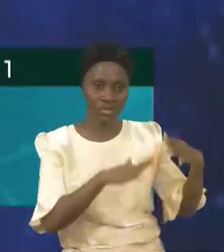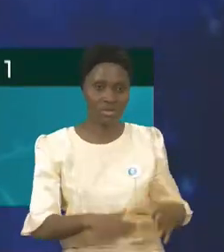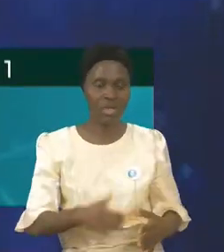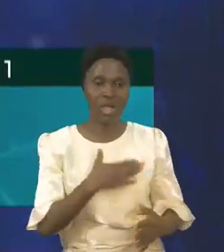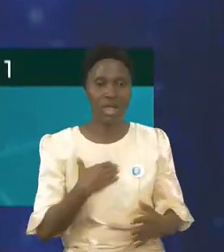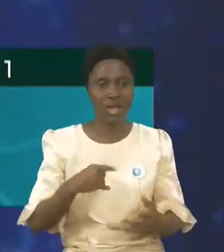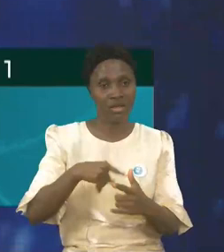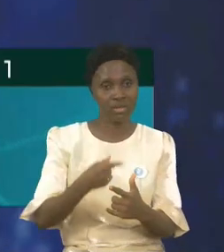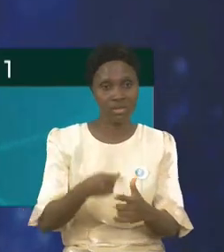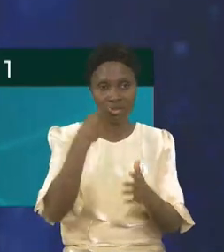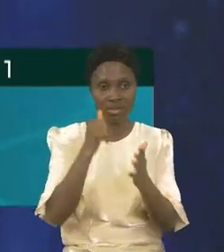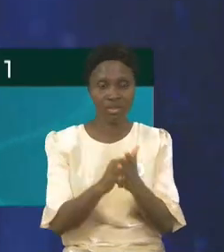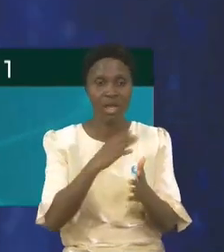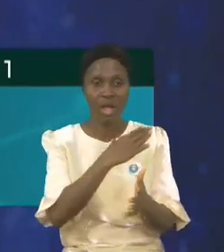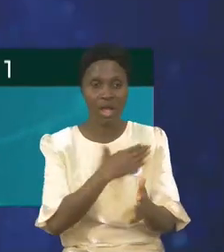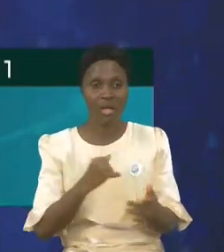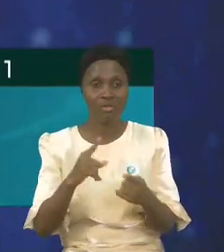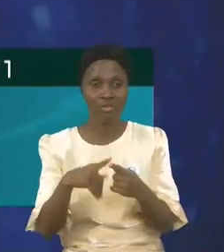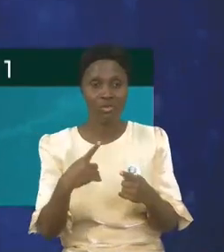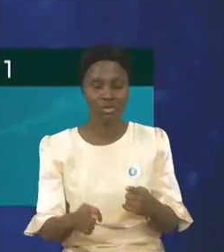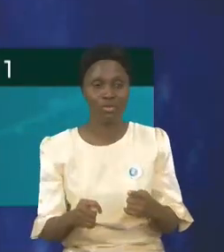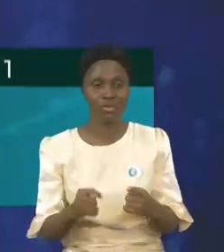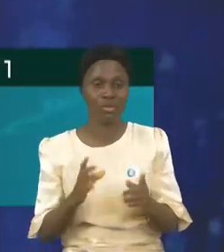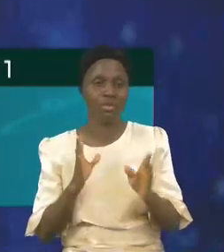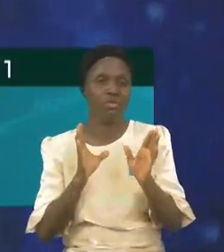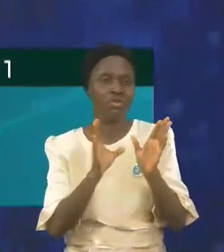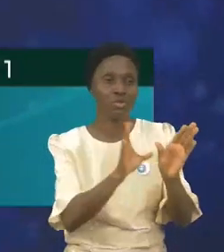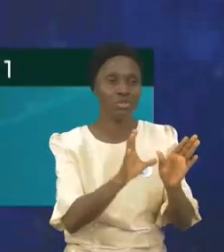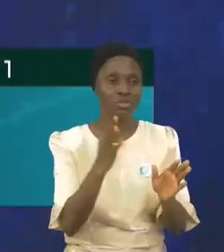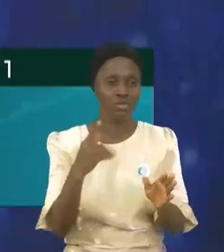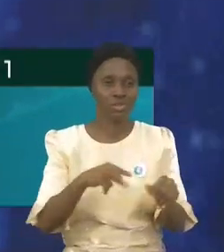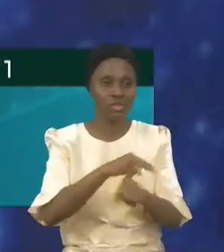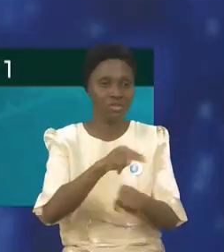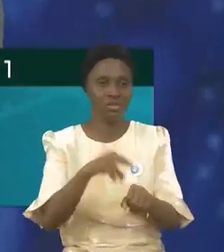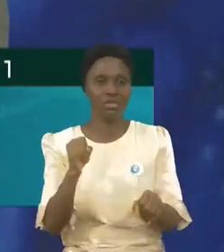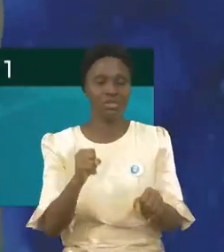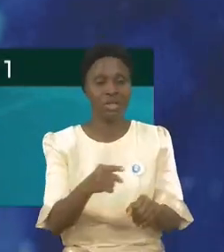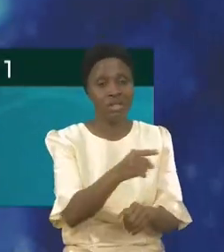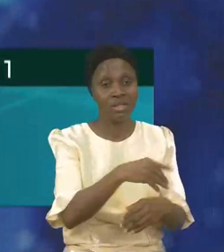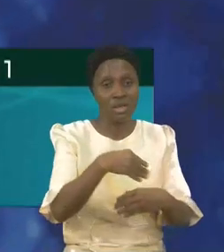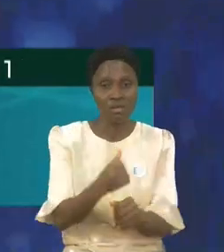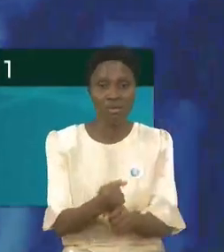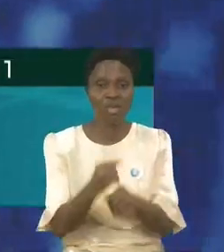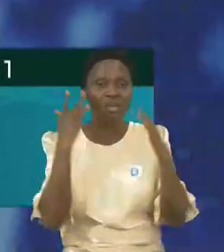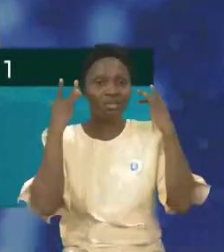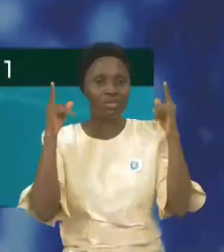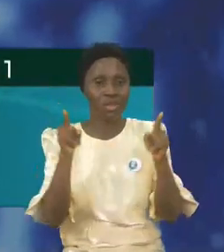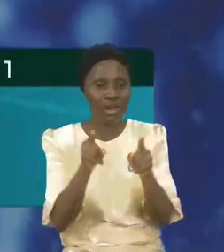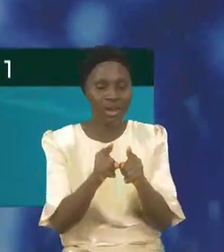peuples nombreux, ils mugissent comme mugit la mer, quel tumulte de nations,